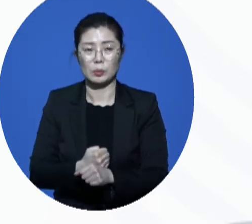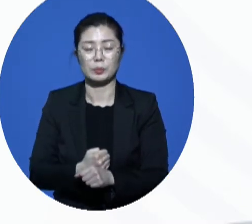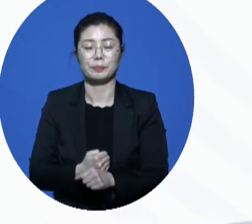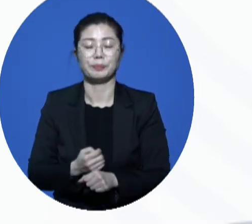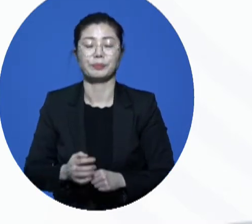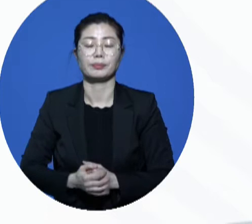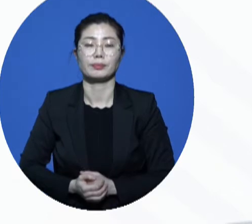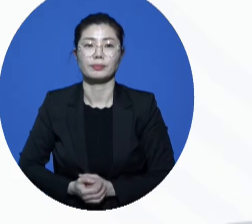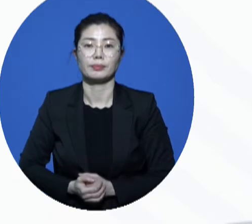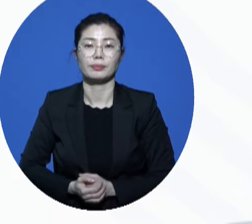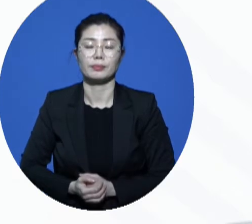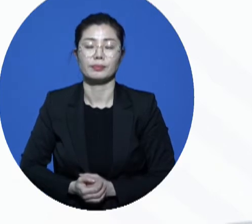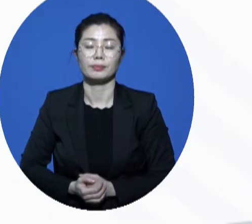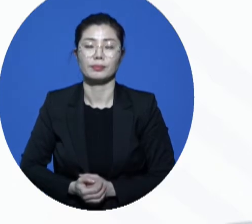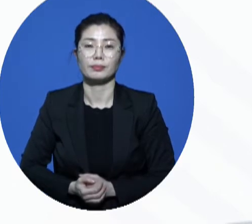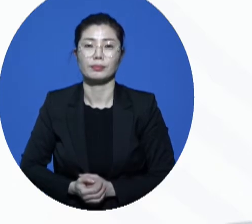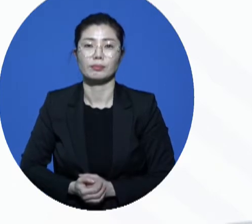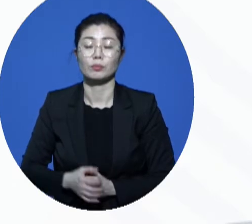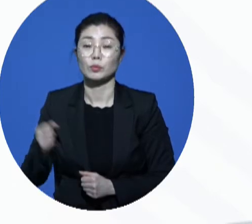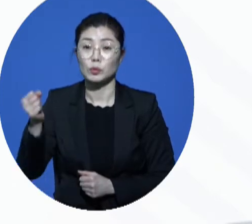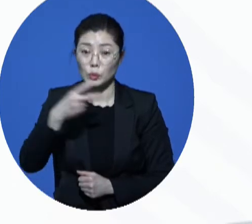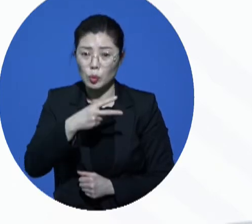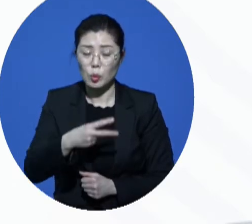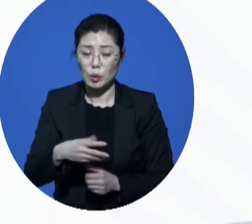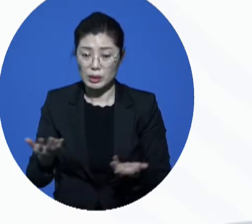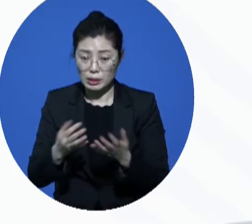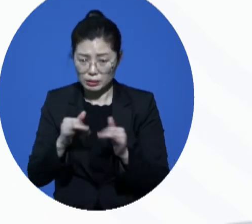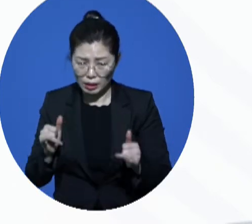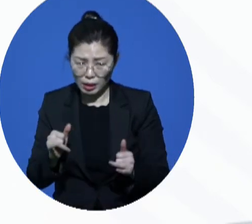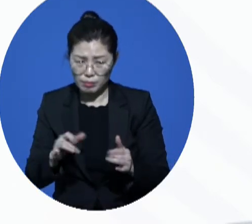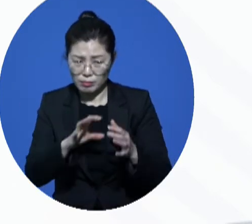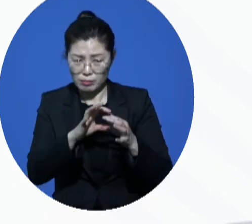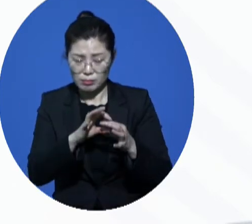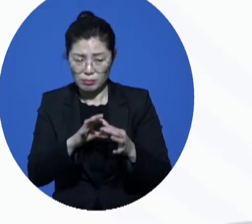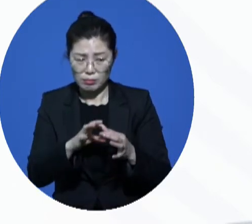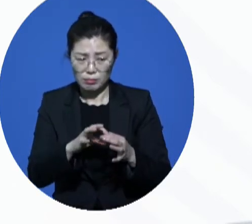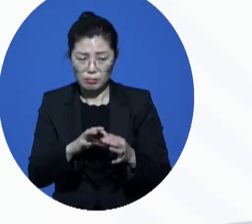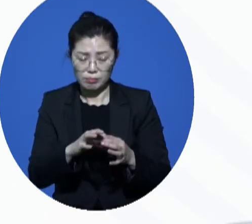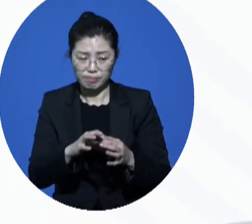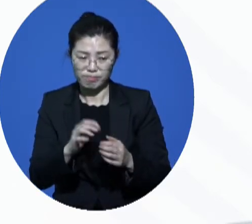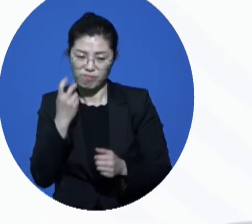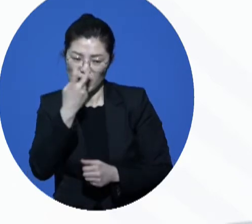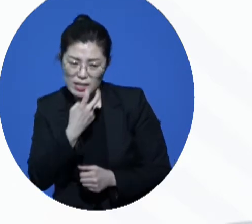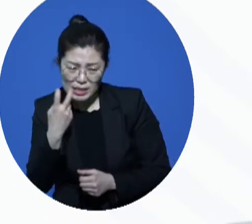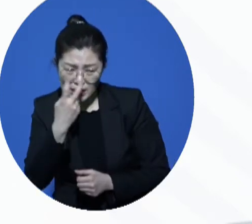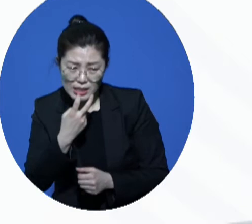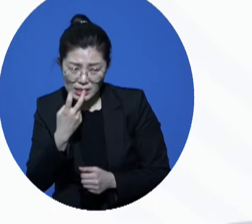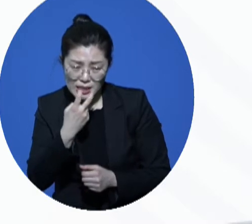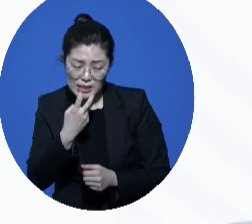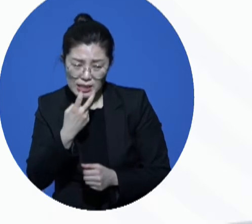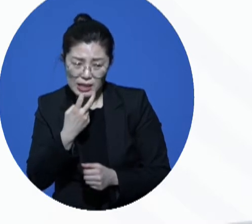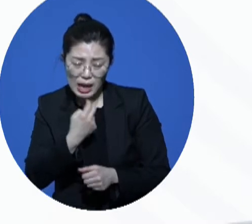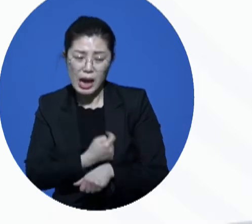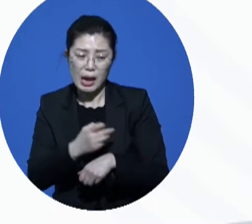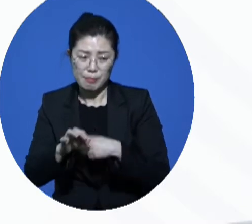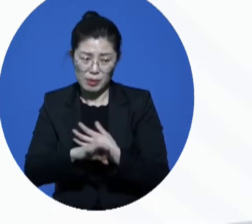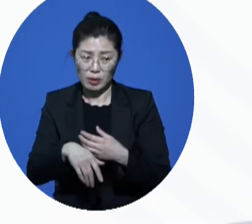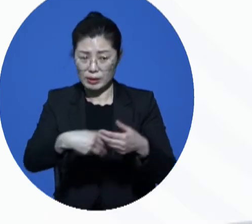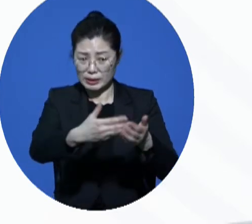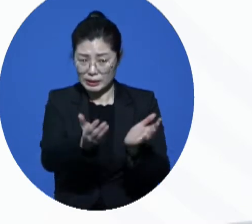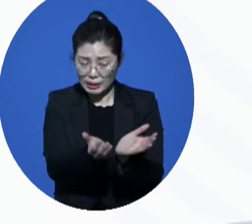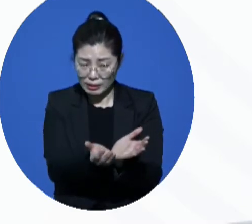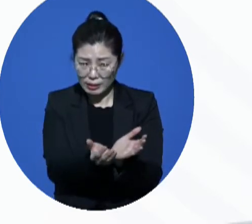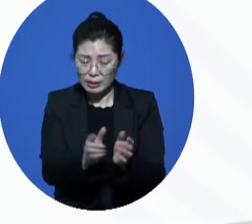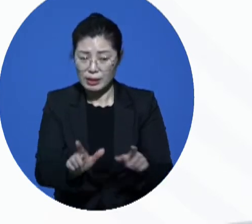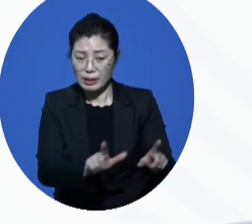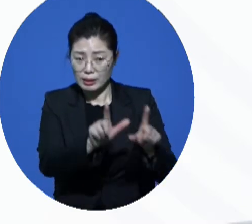되는 상황을 만들게 됩니다. 그리고 이렇게 종사자가 강도 높은 노동에 놓여지게 됨으로써 기존의 집단